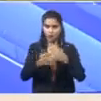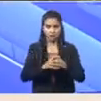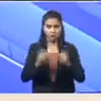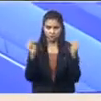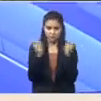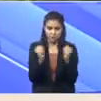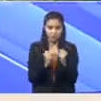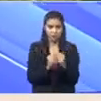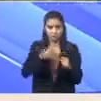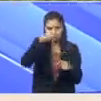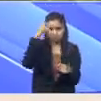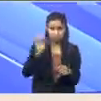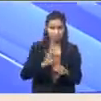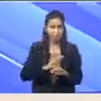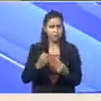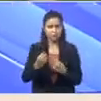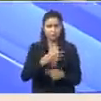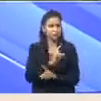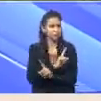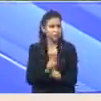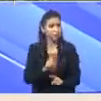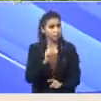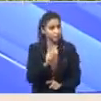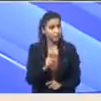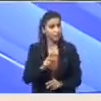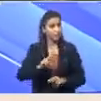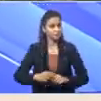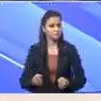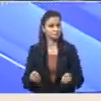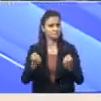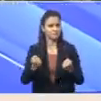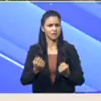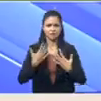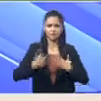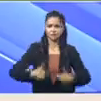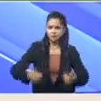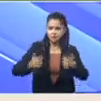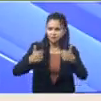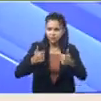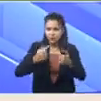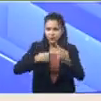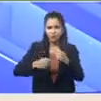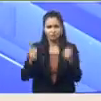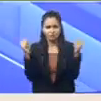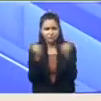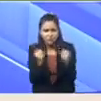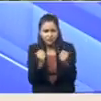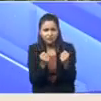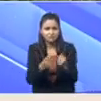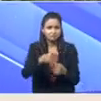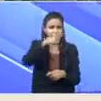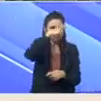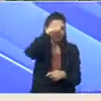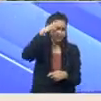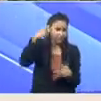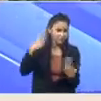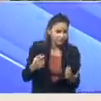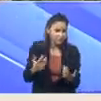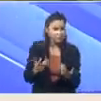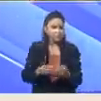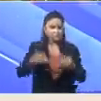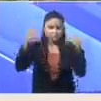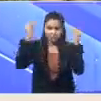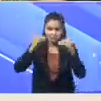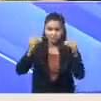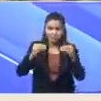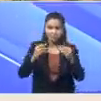से फर्क नहीं पड़ता। जिसे फिट रहने की आदत होती है, वो सर्दी, गर्मी,